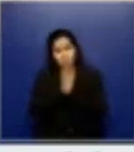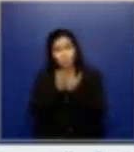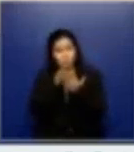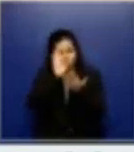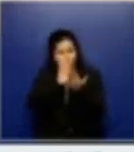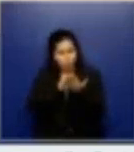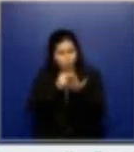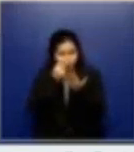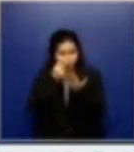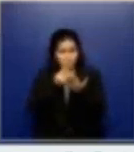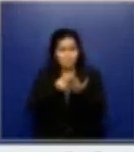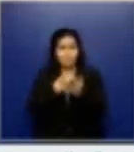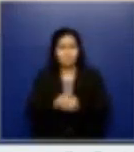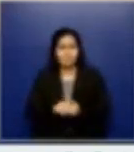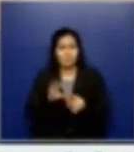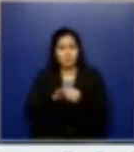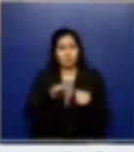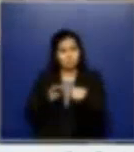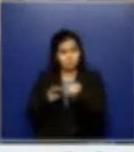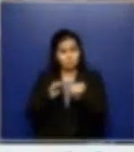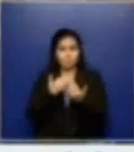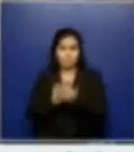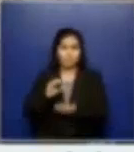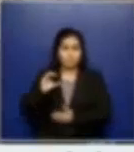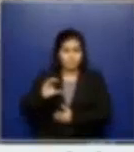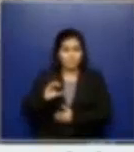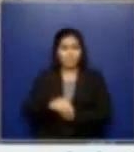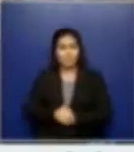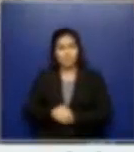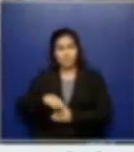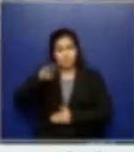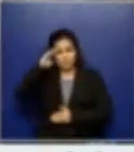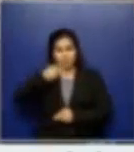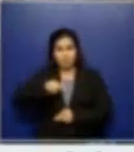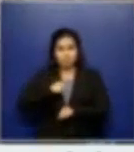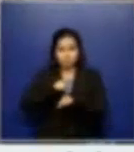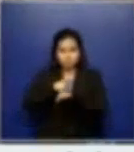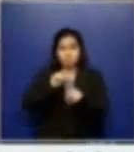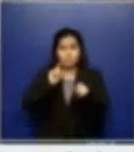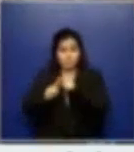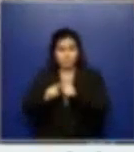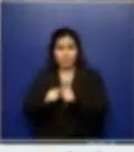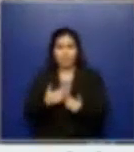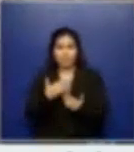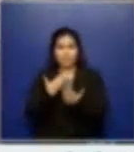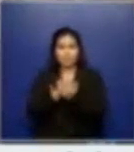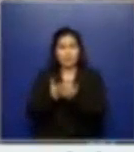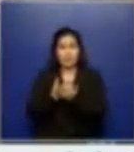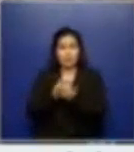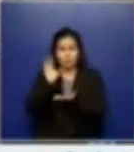ำเรื่องนะท่านเรื่องถนนหนทางกับอาวุธไปดูงบประมาณที่มันป่งขึ้นกระทรวงอะไ